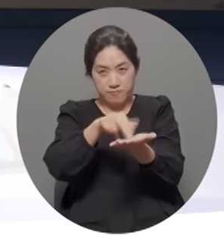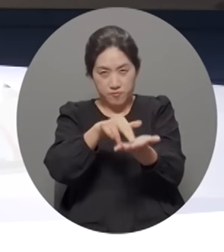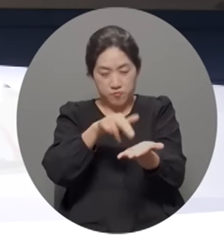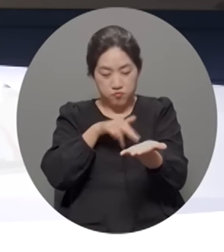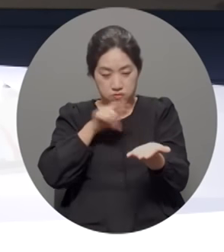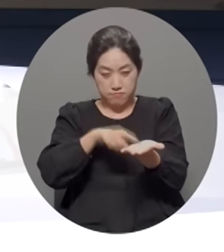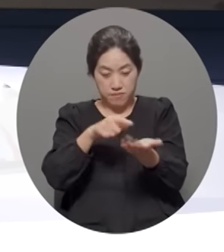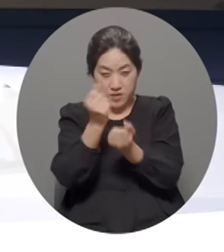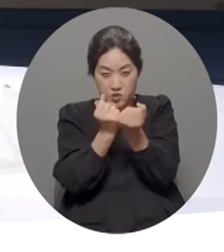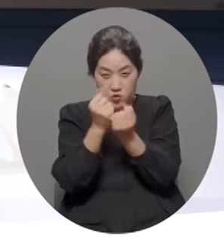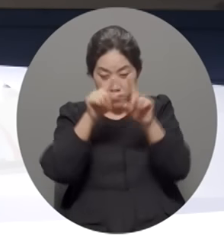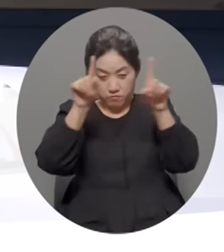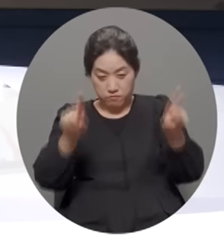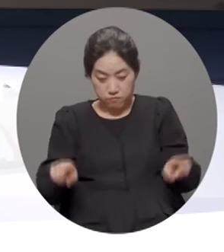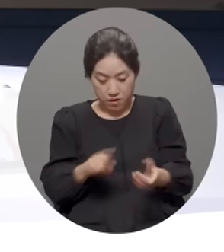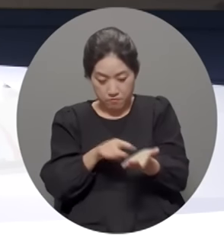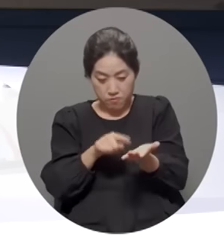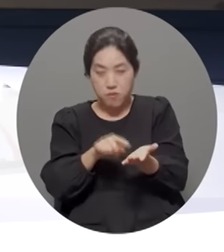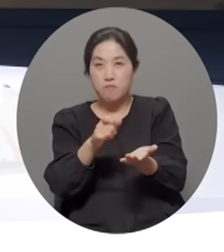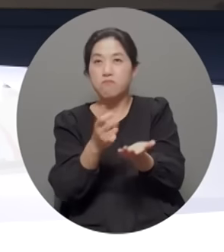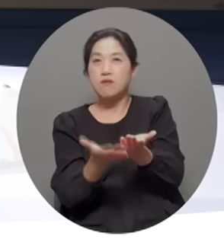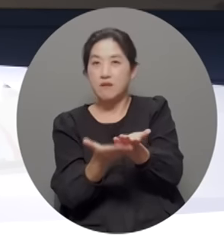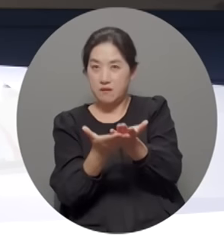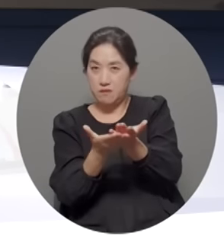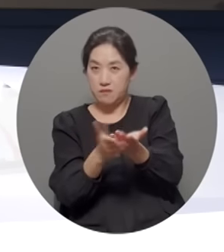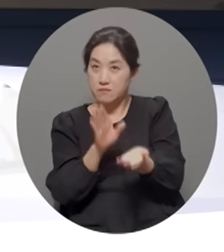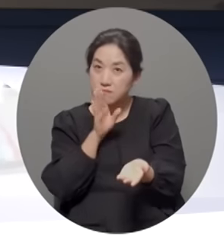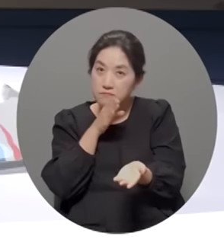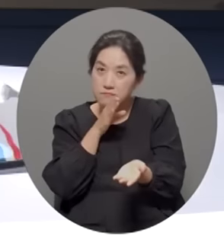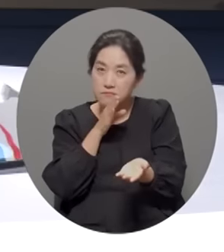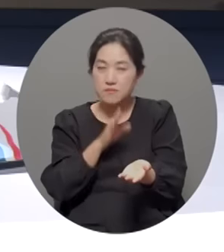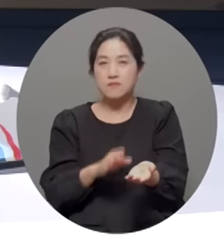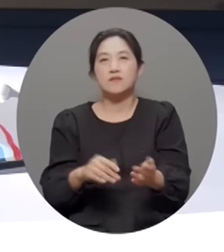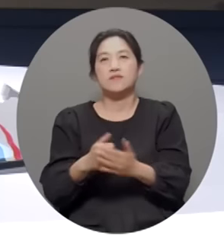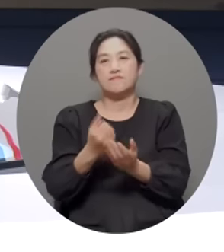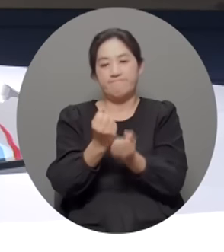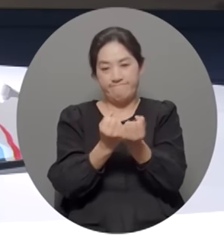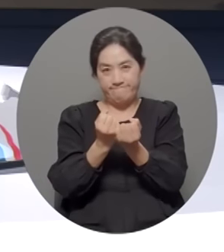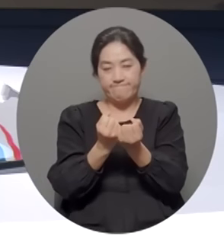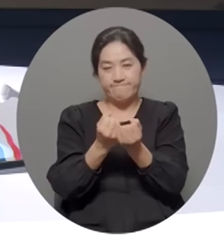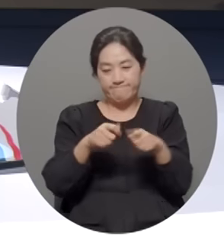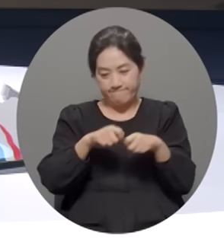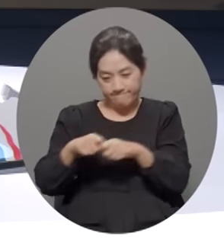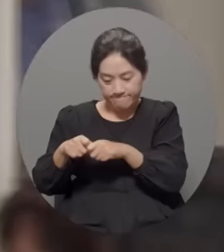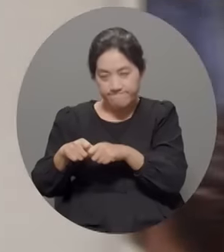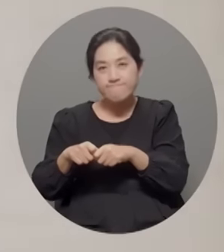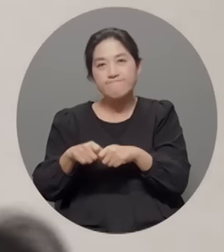8쪽짜리 설명자료도 내놨는데 사실은 어떨까요? 조희원 기자가 따져봤습니다.